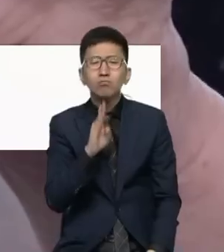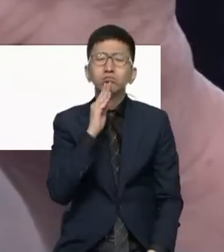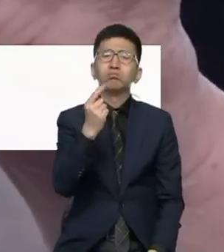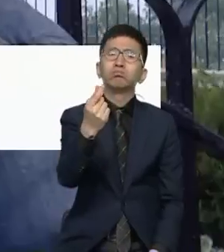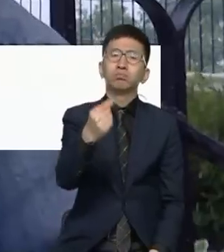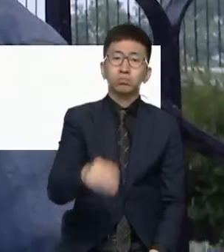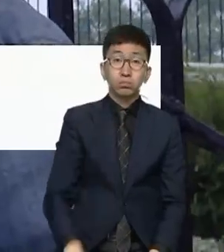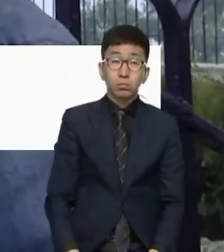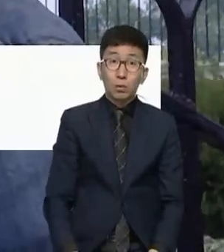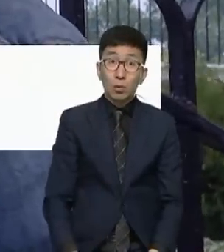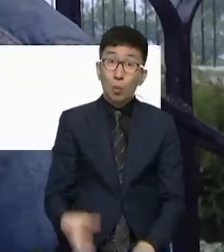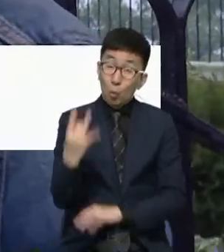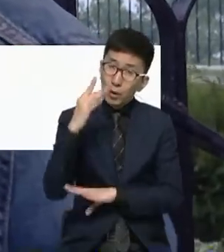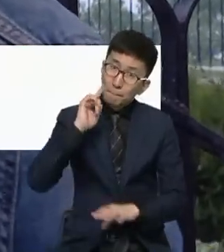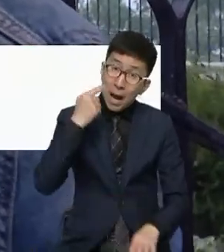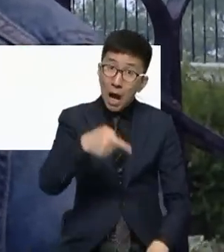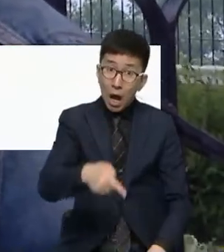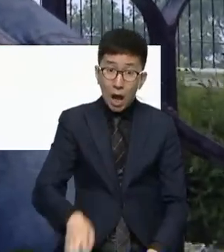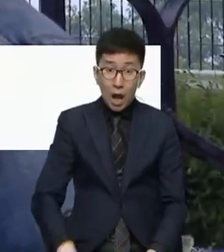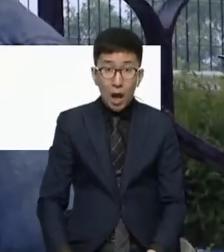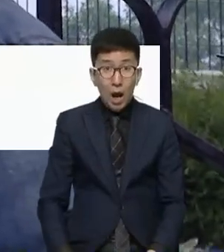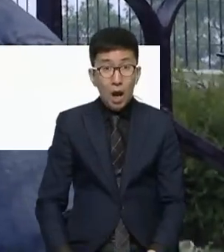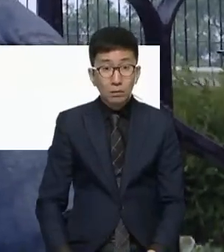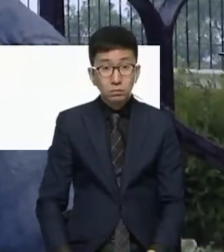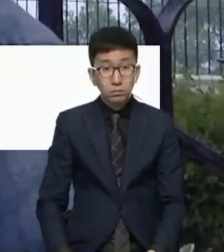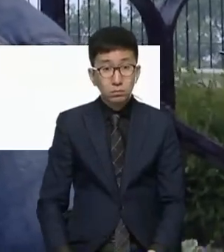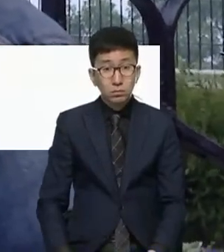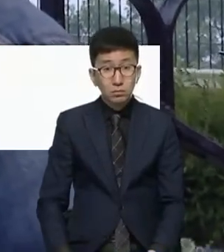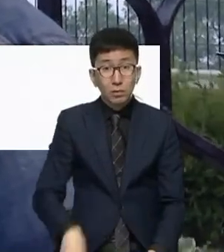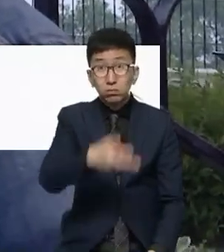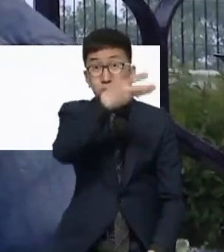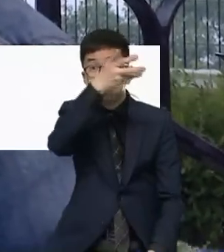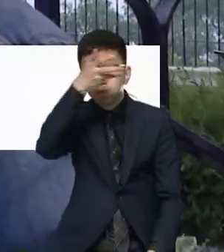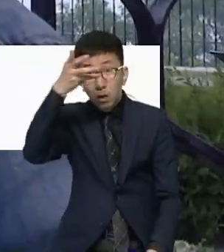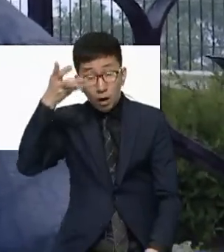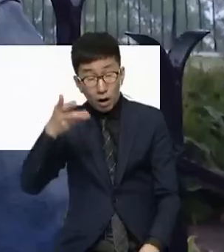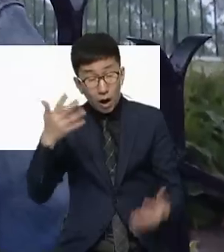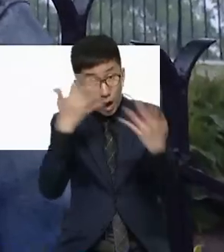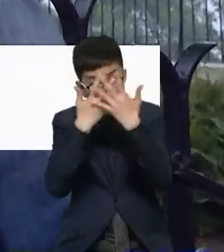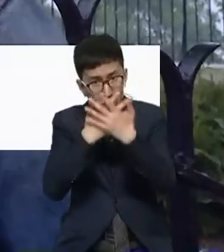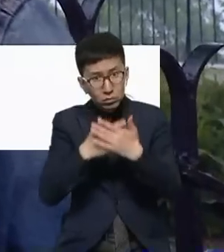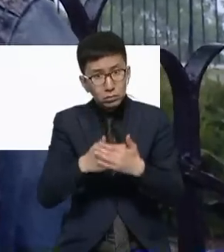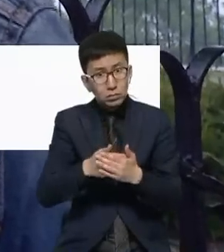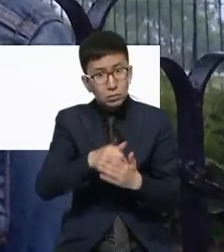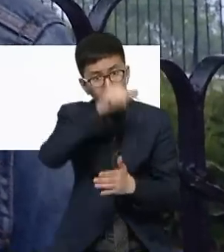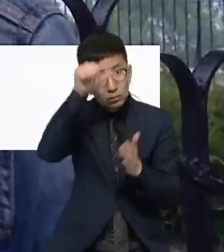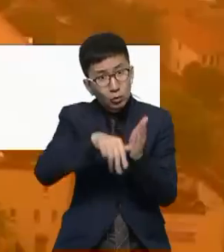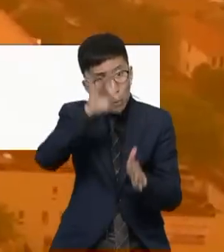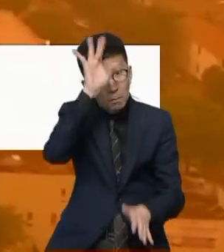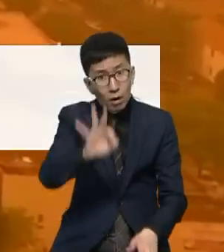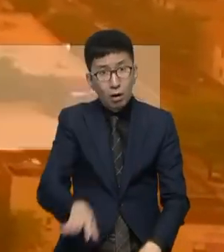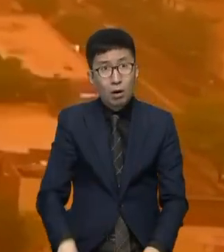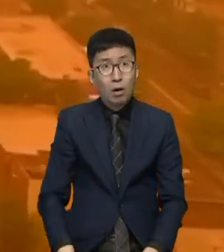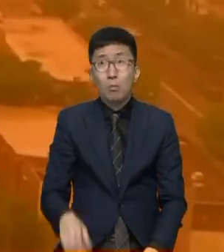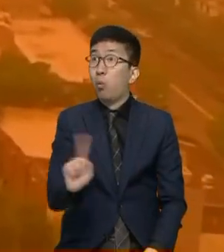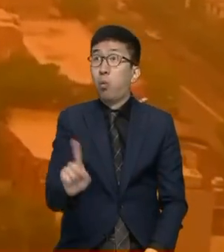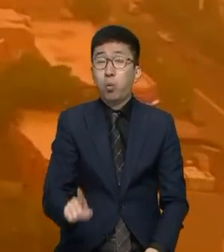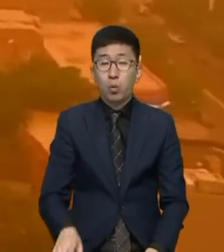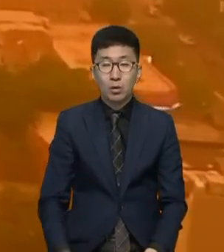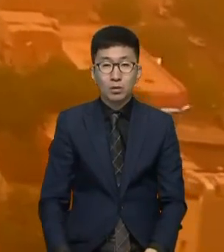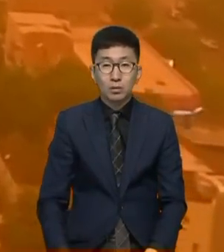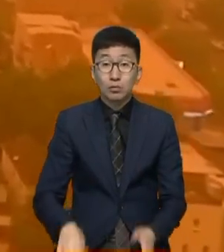yeah. And this is a beautiful view. I never see anything like this. Never. What is going to happen in the world?